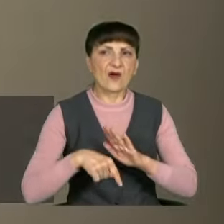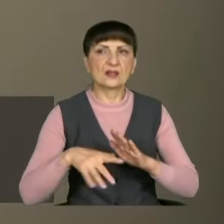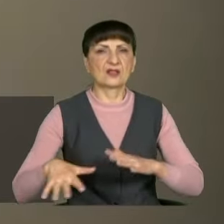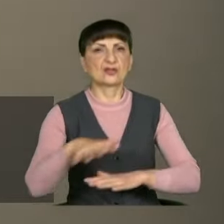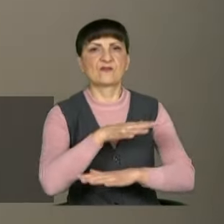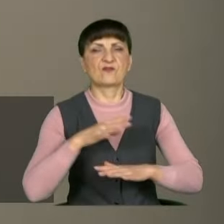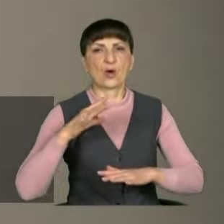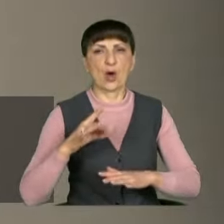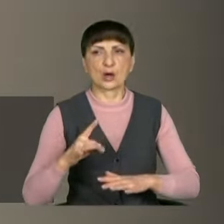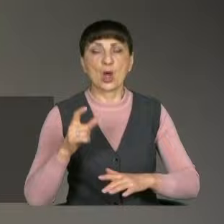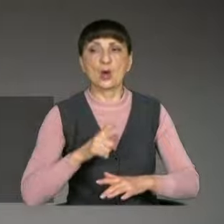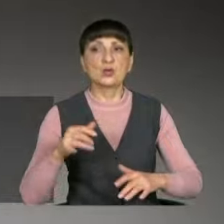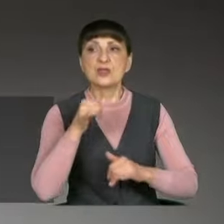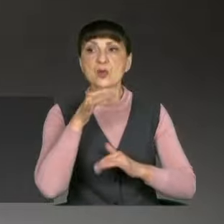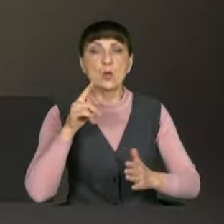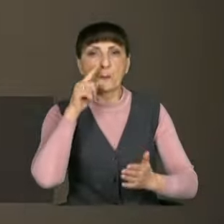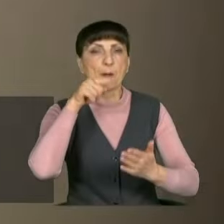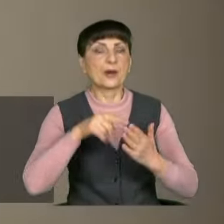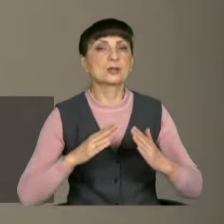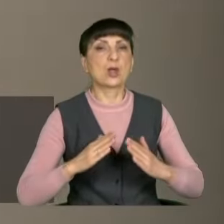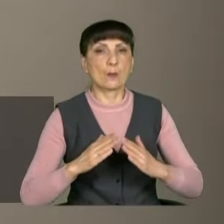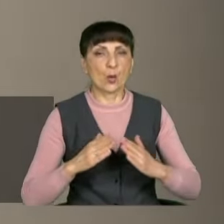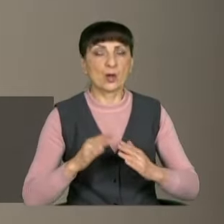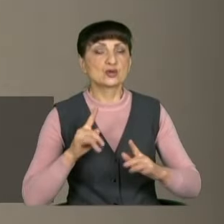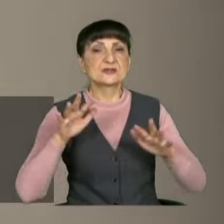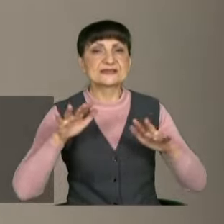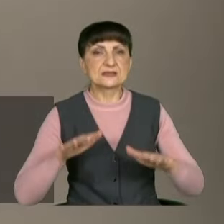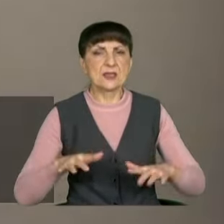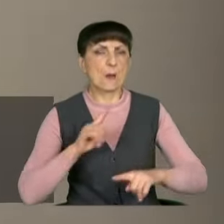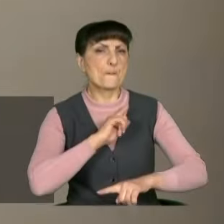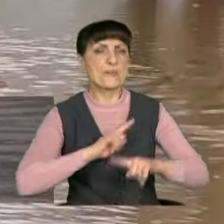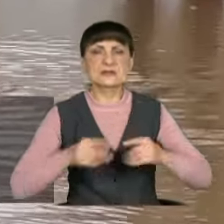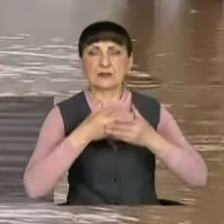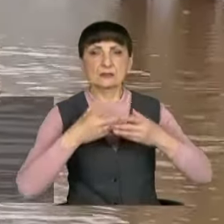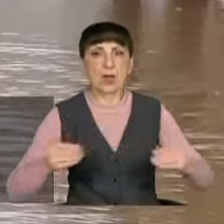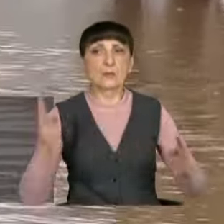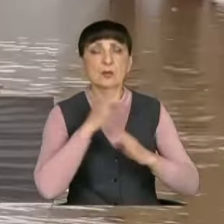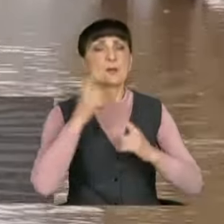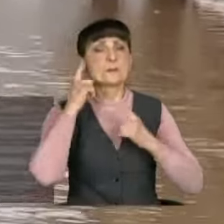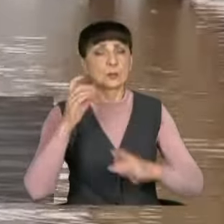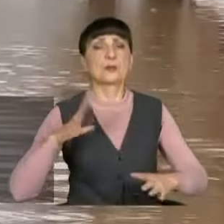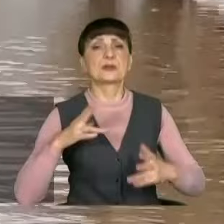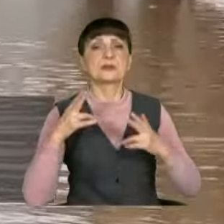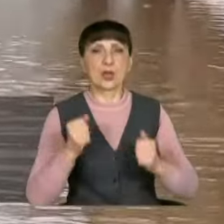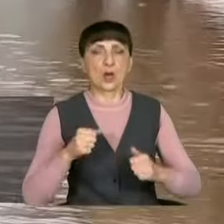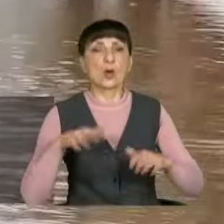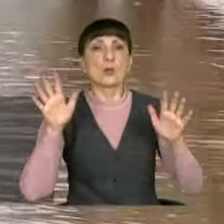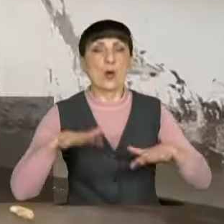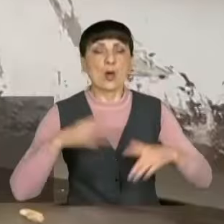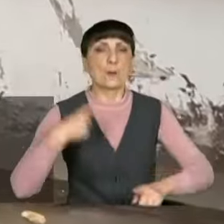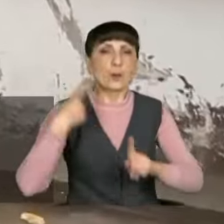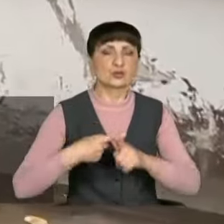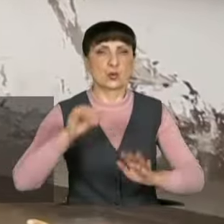дворах многоэтажек. Люди не могут попасть домой. О том, что снег начнет интенсивно таять, синоптики предупреждали. Но дождливая погода